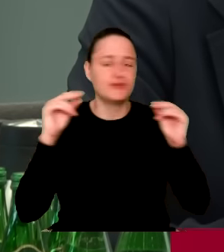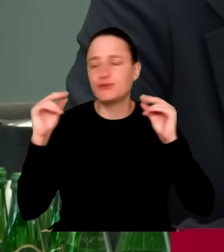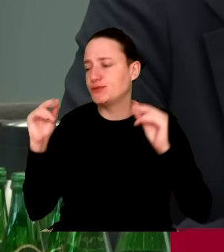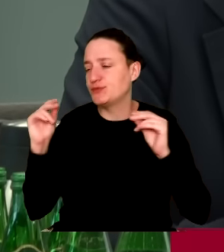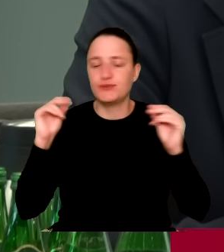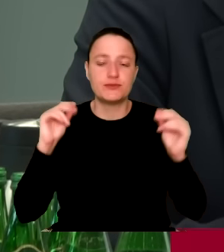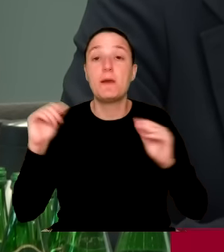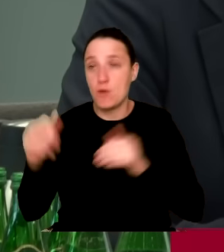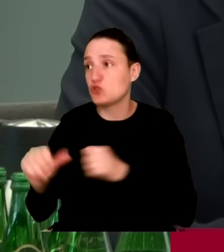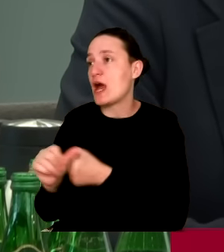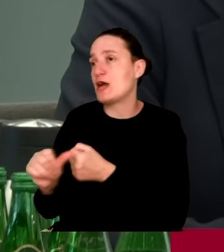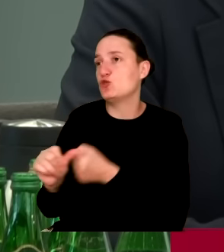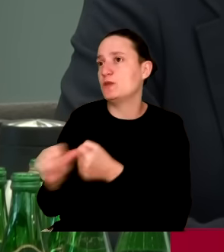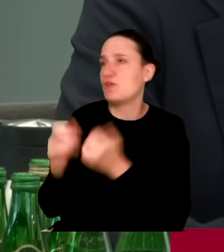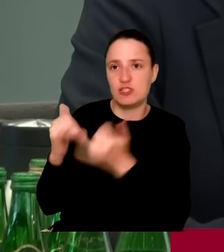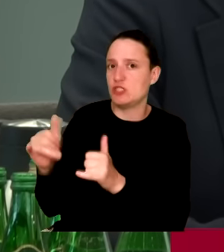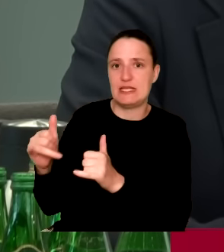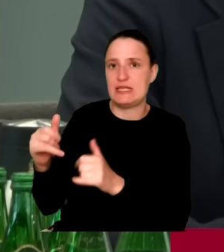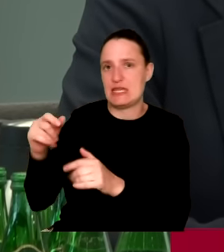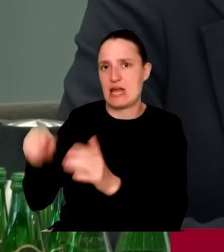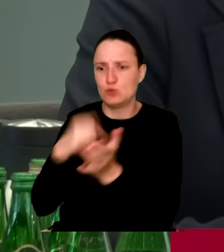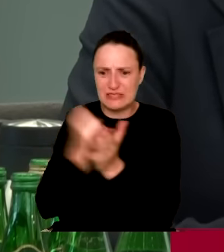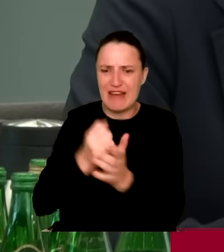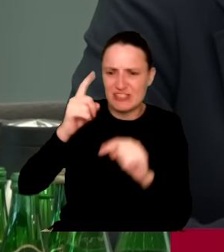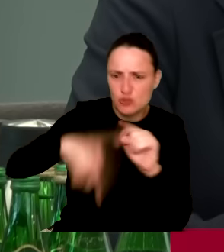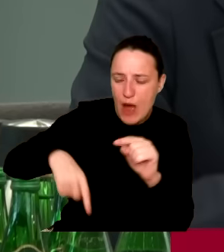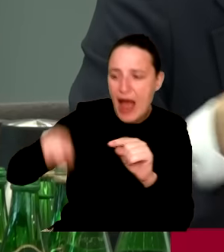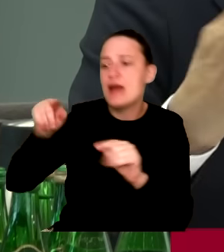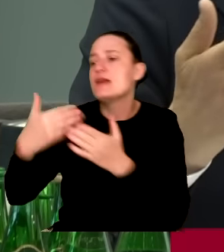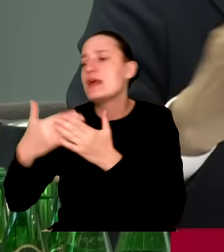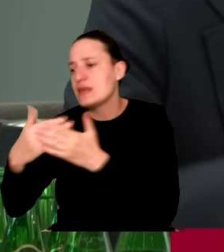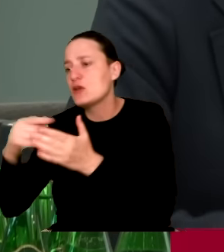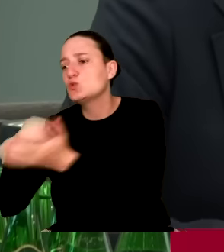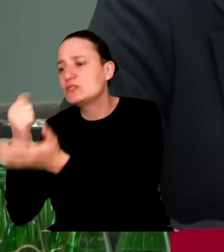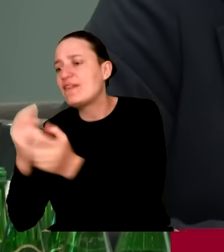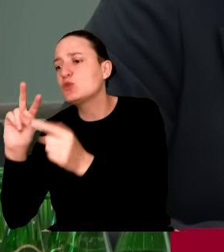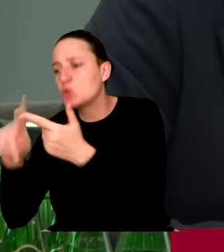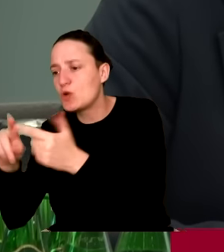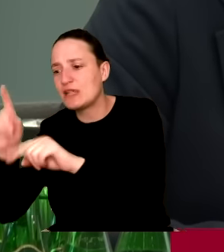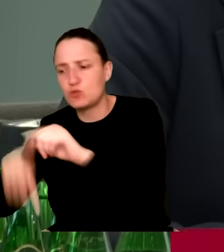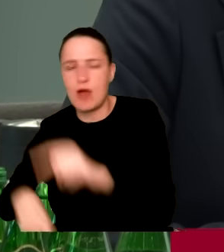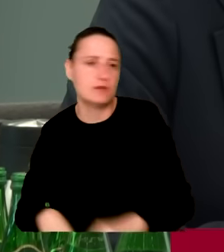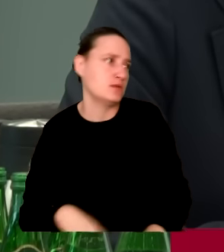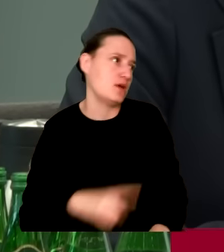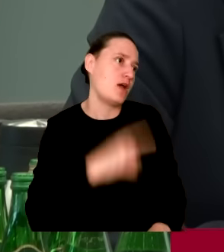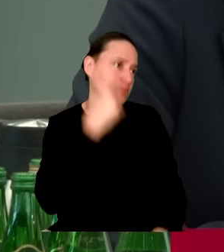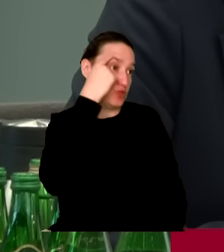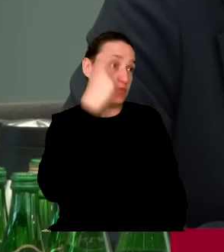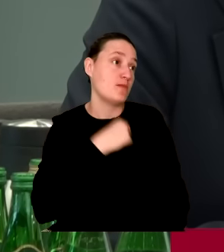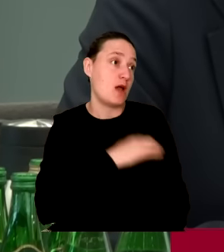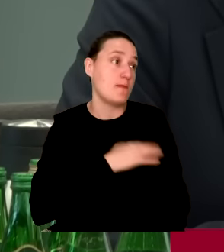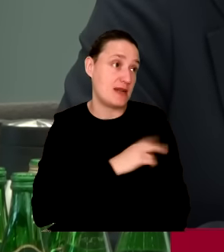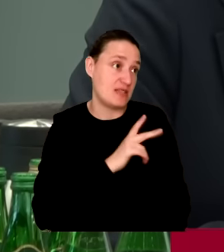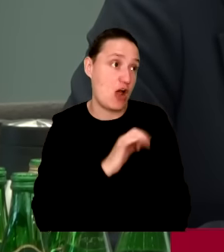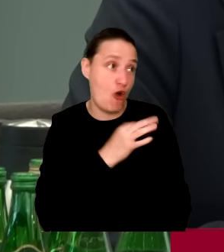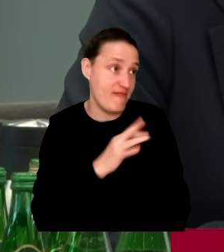argumentować przyjęciem innej złej ustawy naprawdę to nie jest z pana punktu widzenia teraz pan mi przypomniał że Konfederacja miała jeszcze inne